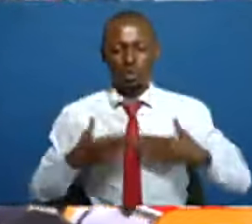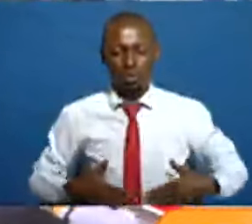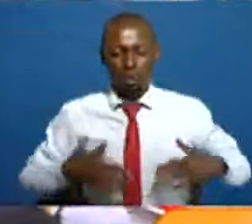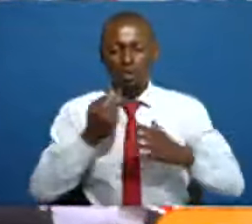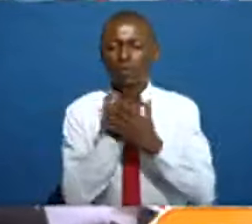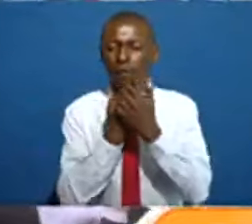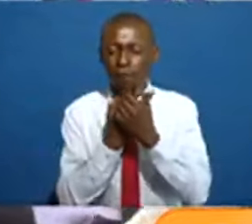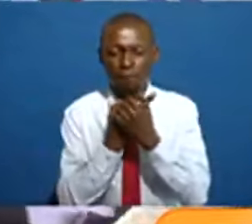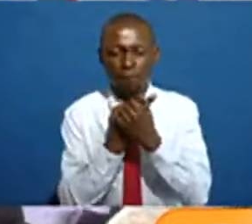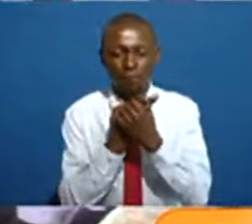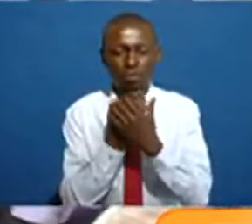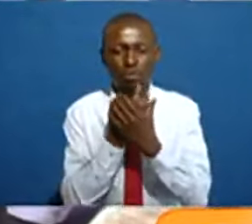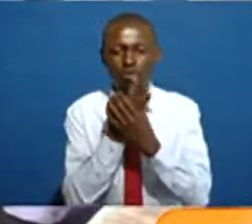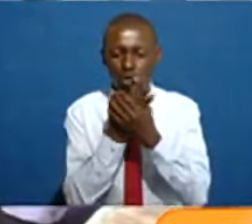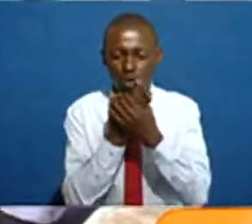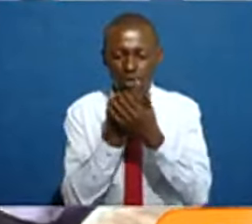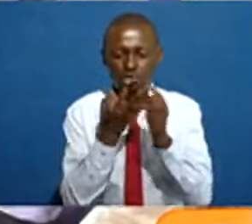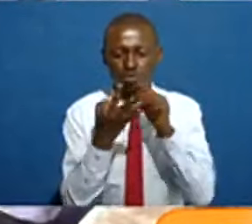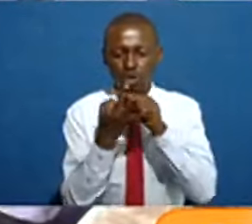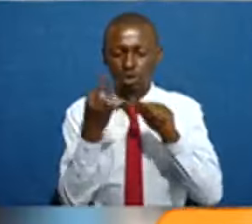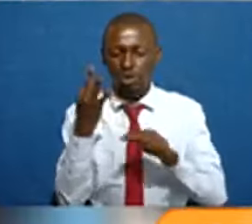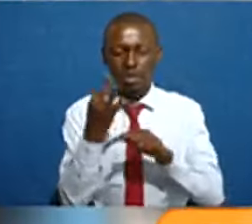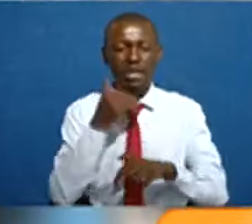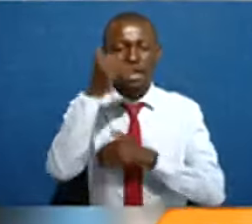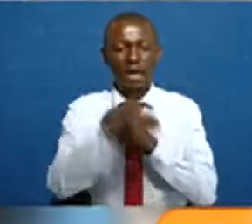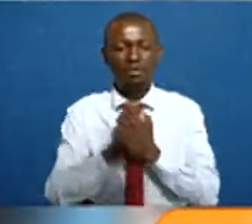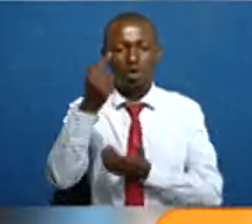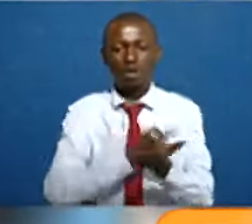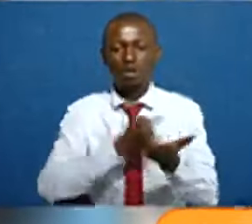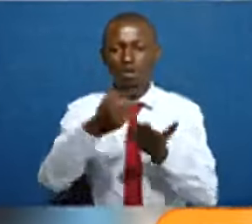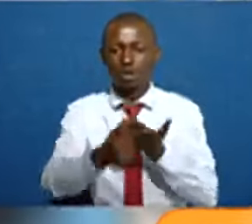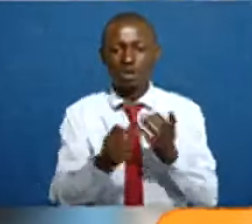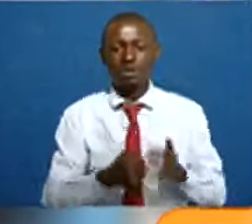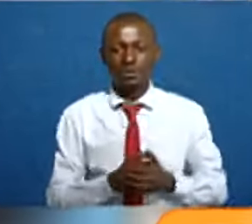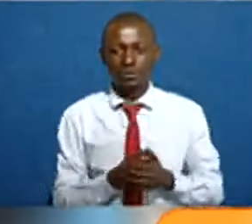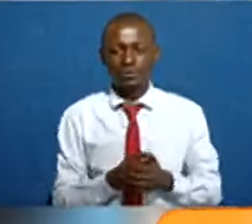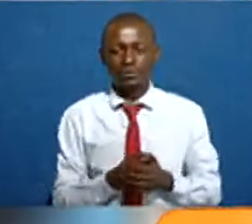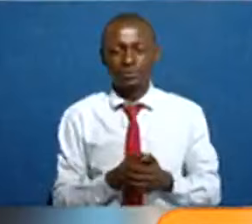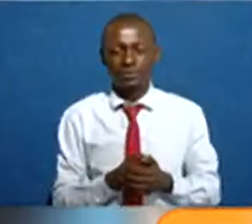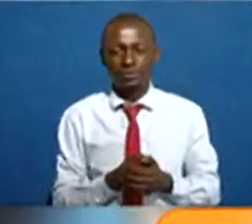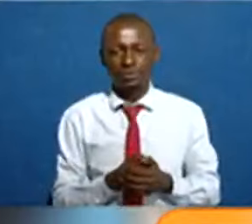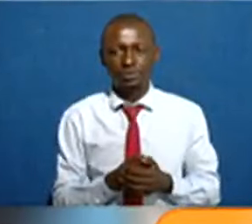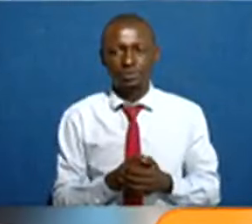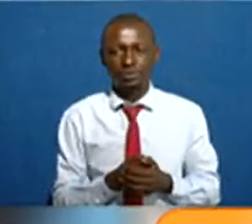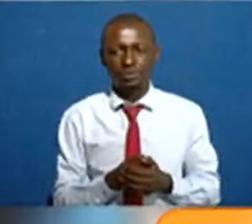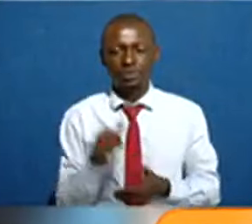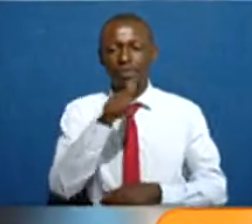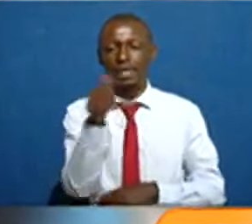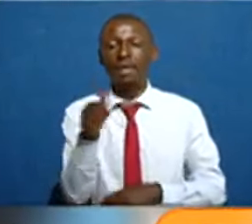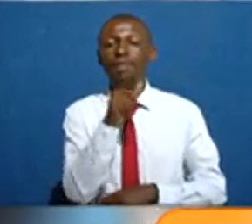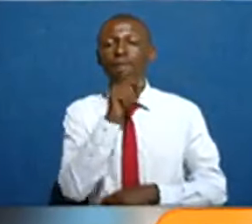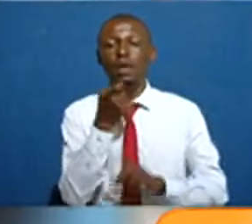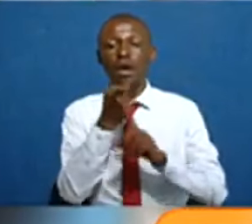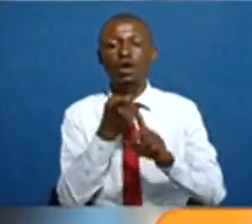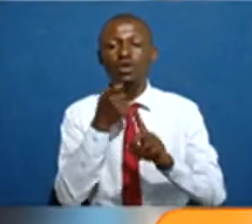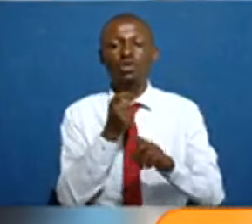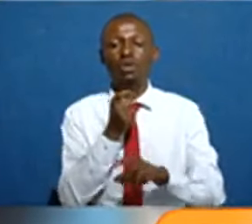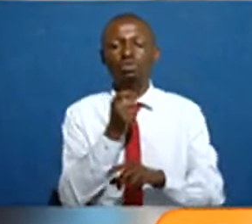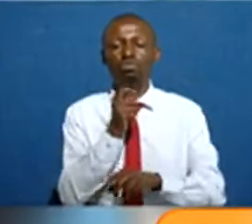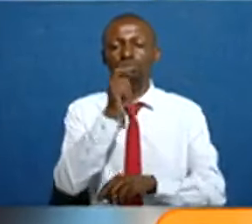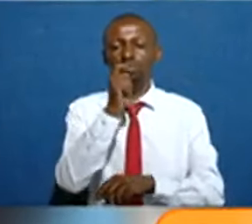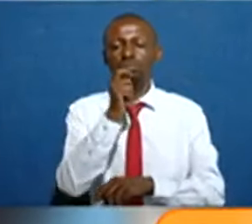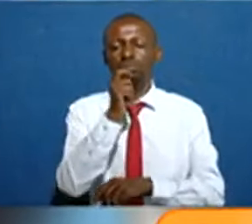bodies of their kins more than a week later. Kuna kijana alikutoka Dodoma, nilimpigia simu